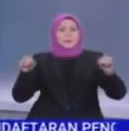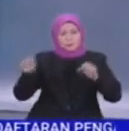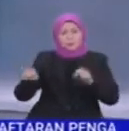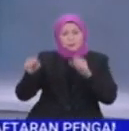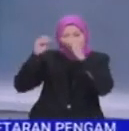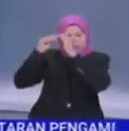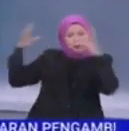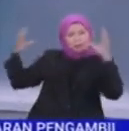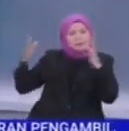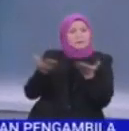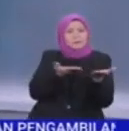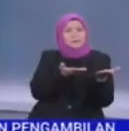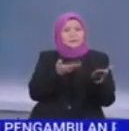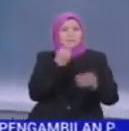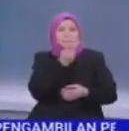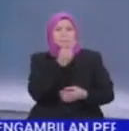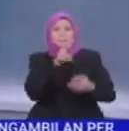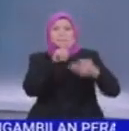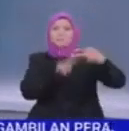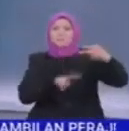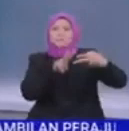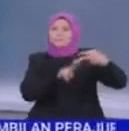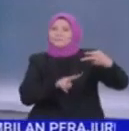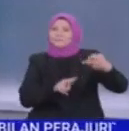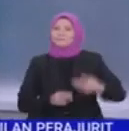bayangkan. Mesti saksikan kita dalam hashtag.